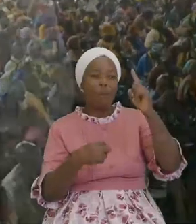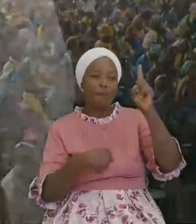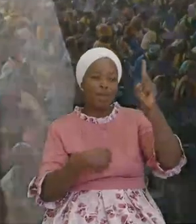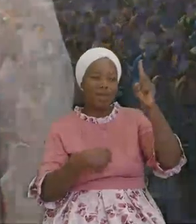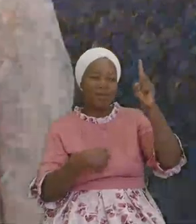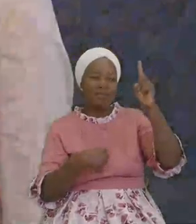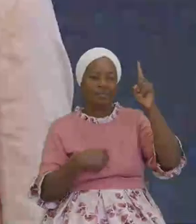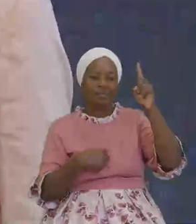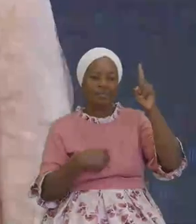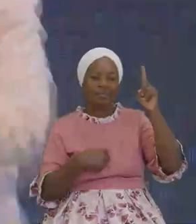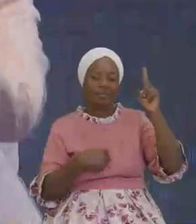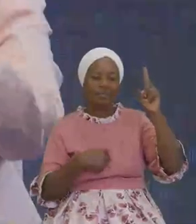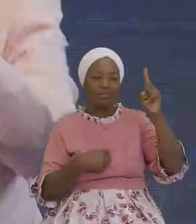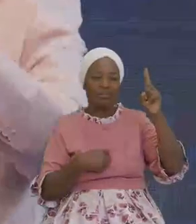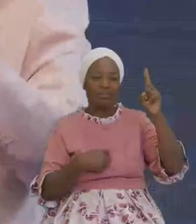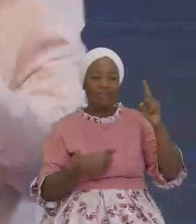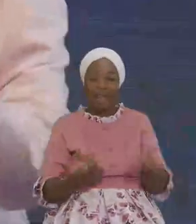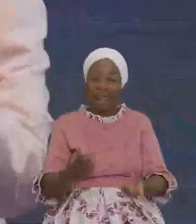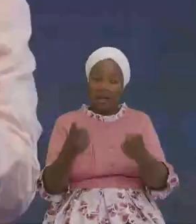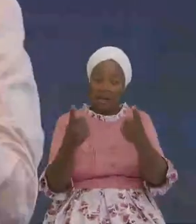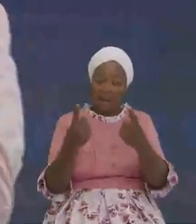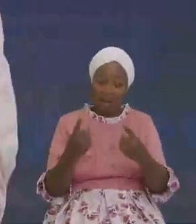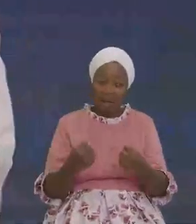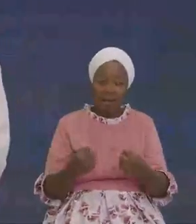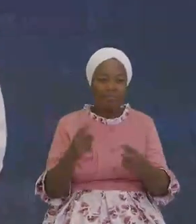Venez à moi.